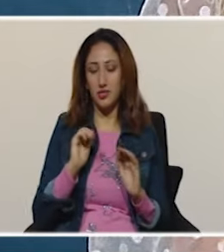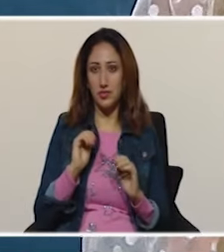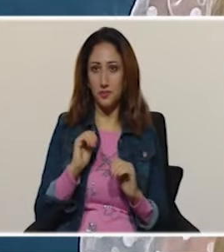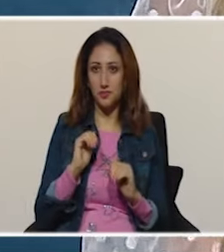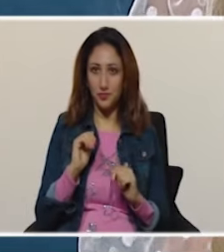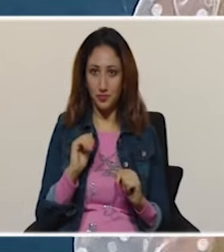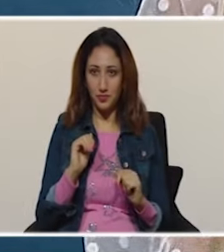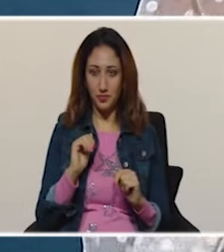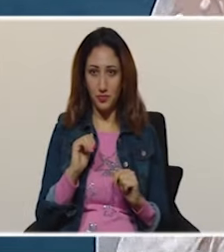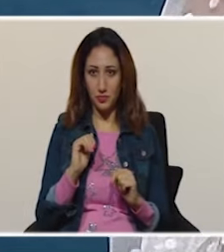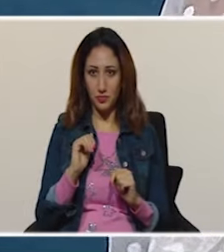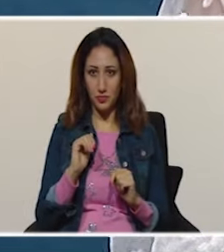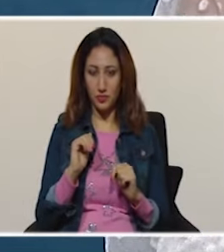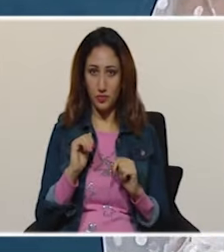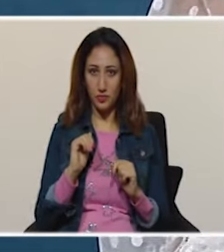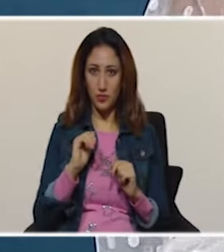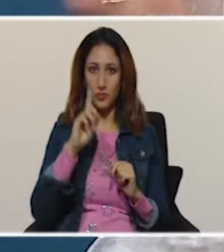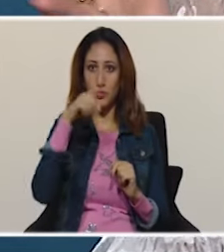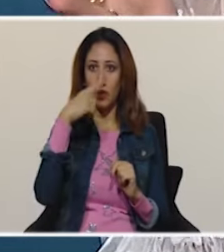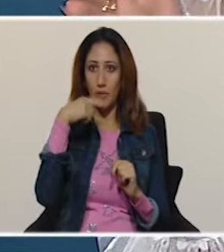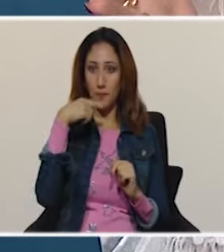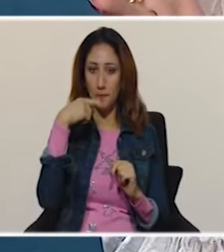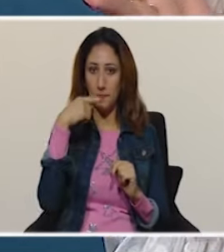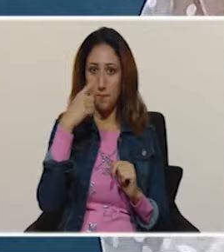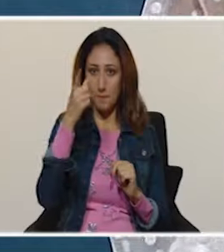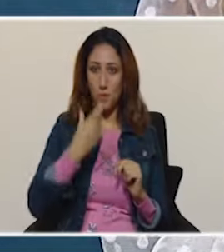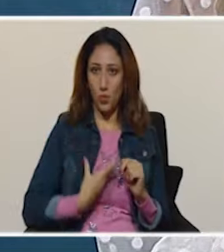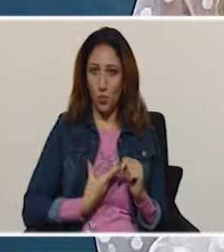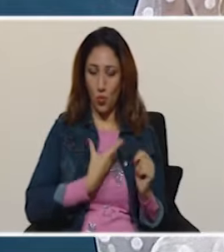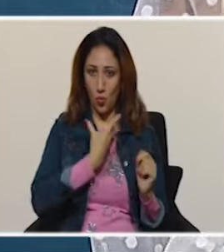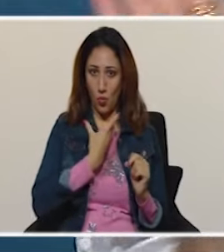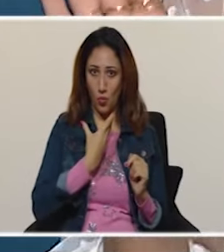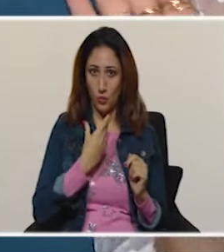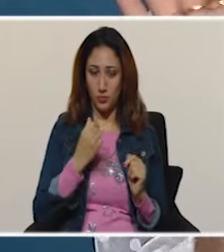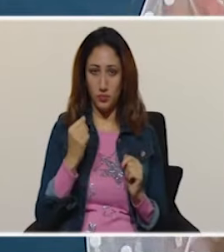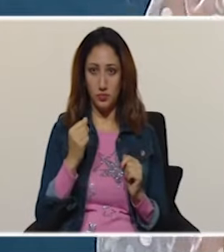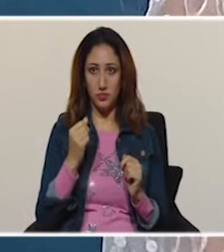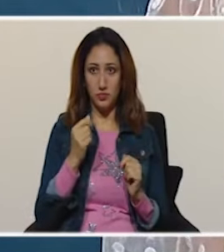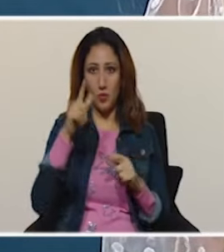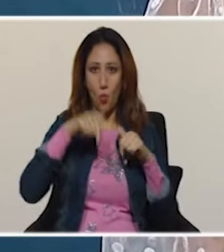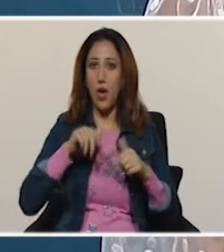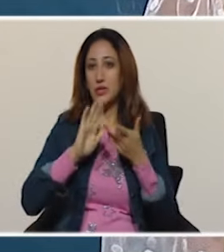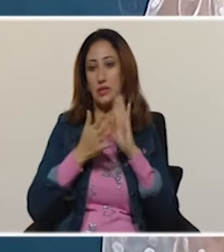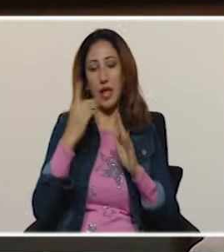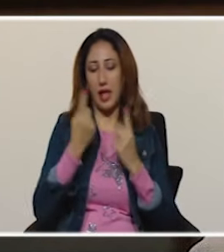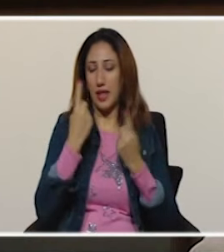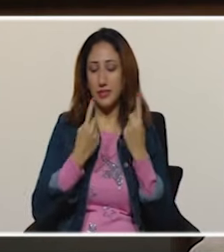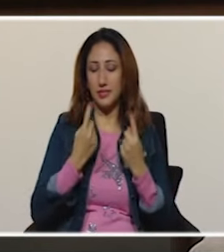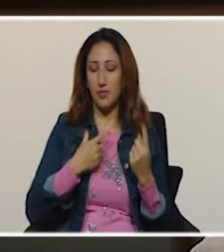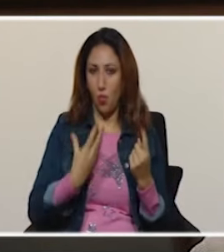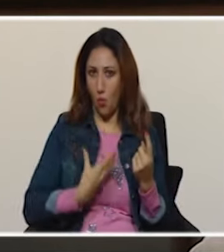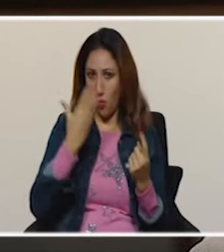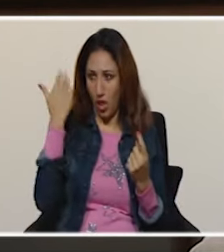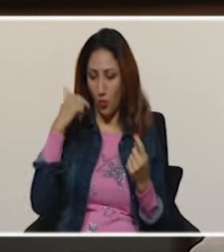انه شخصيتك ضعيفه او انه انت مهزوز، ما بعرف يعني، بس انه انا كنت قبل كثير بغار وهلا صرت كثير منيحه. مين فيكم